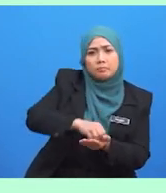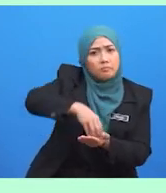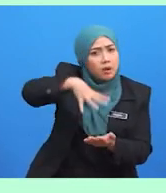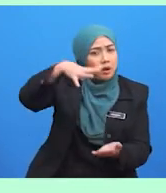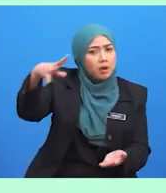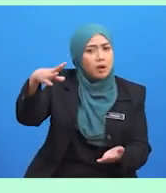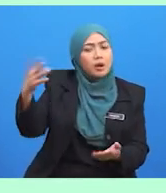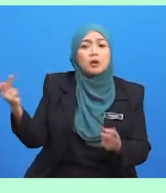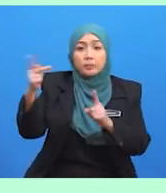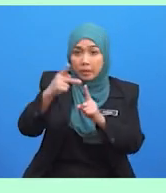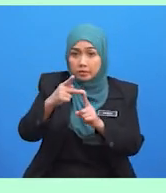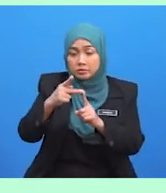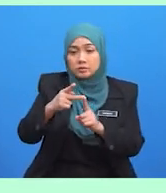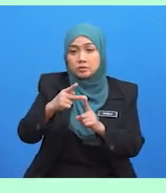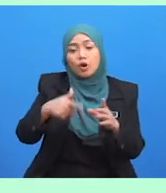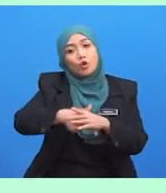luar negara.